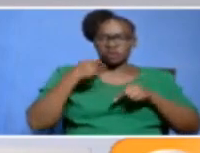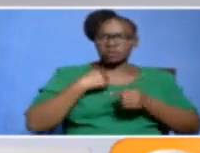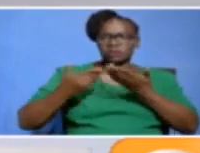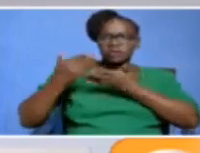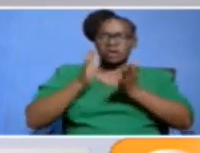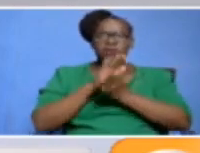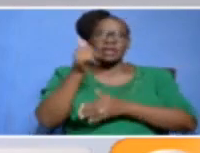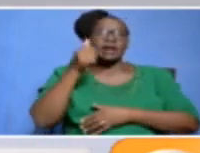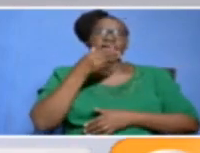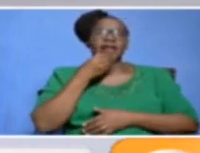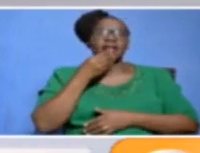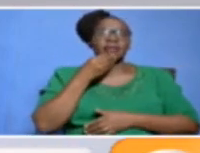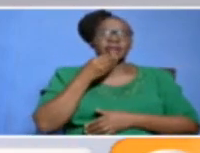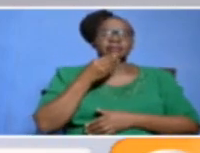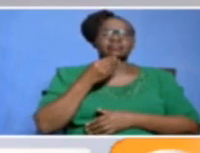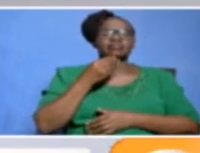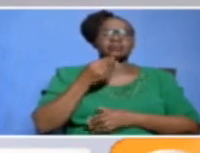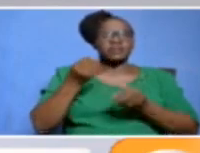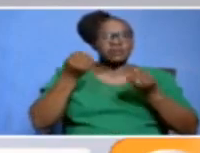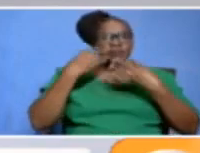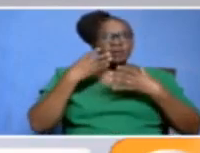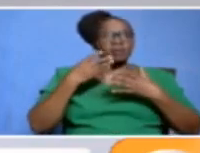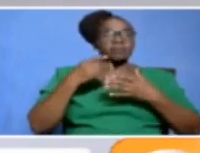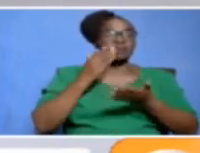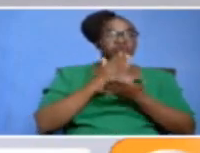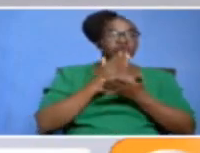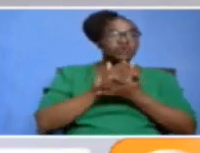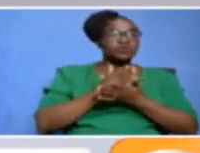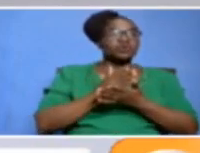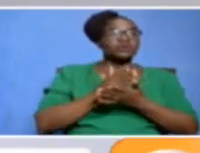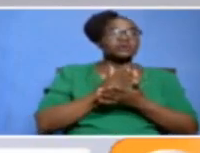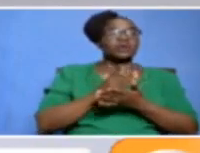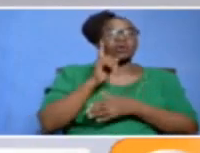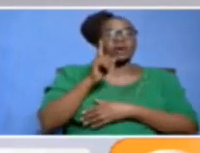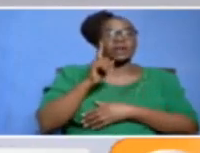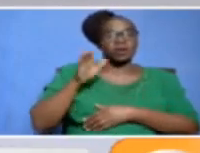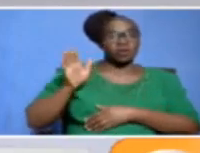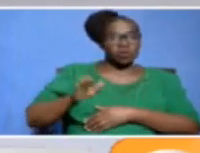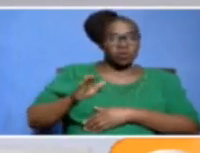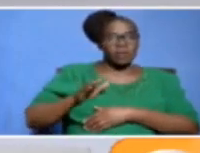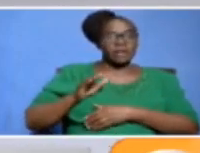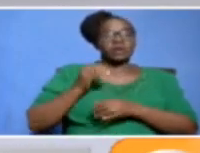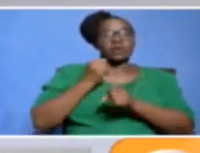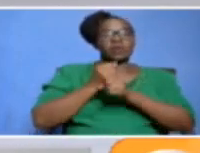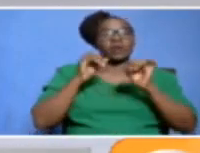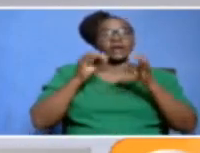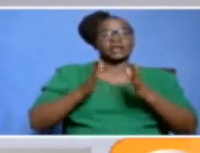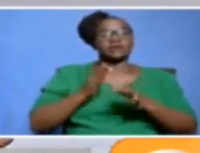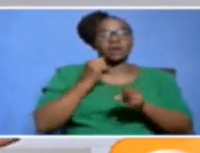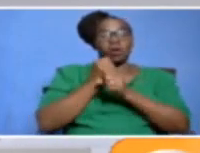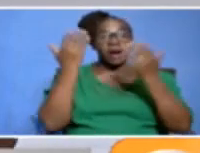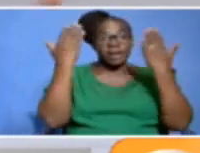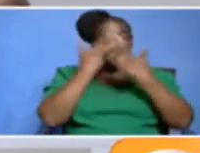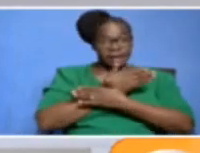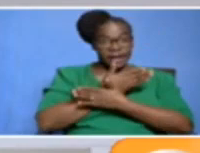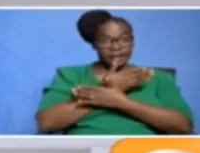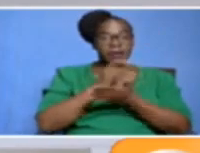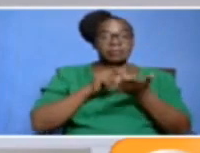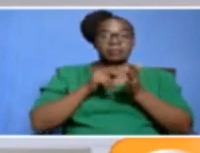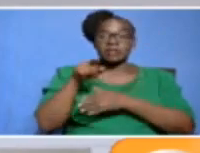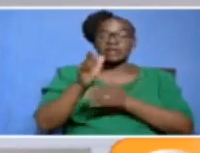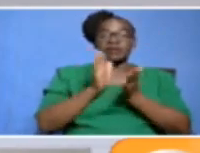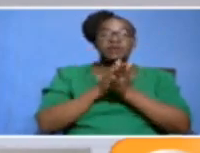nieleza masaibu ya mtoto wa kike, mama ambaye ni mtangazaji lakini yofanya kazi usiku. Sasa yeye na